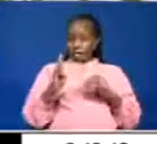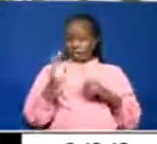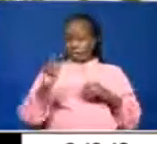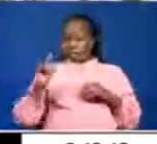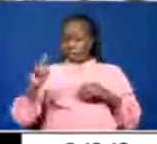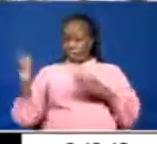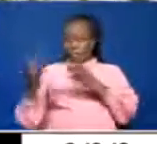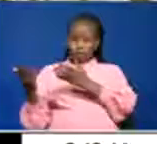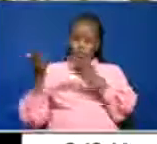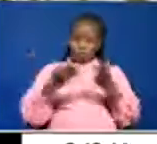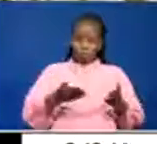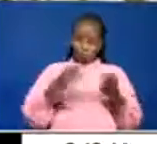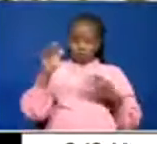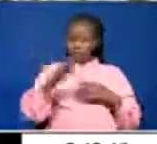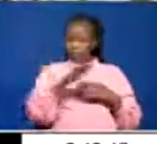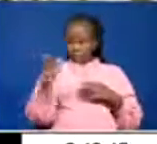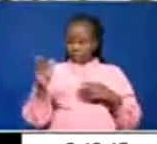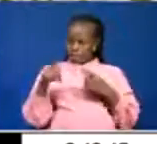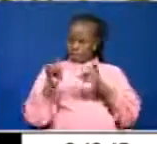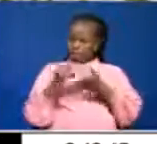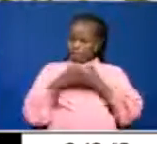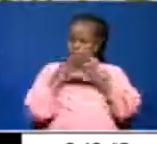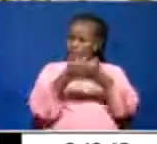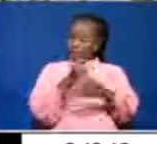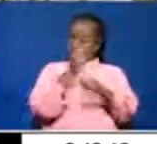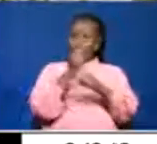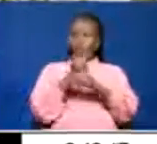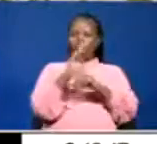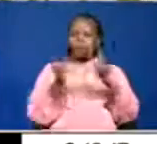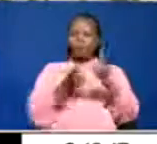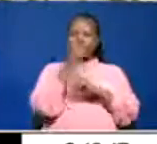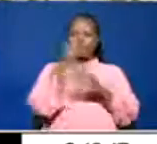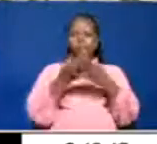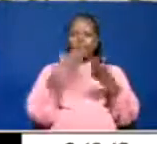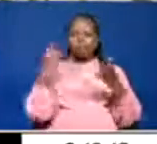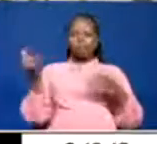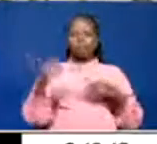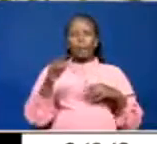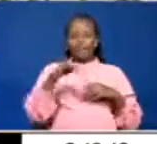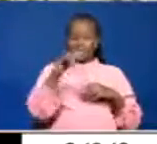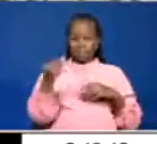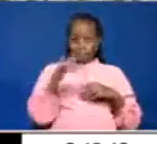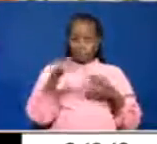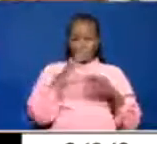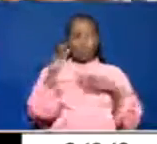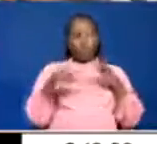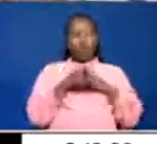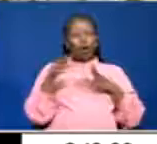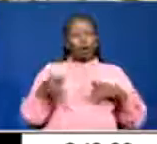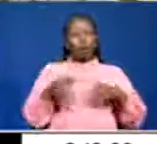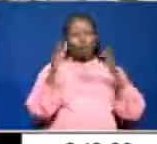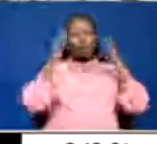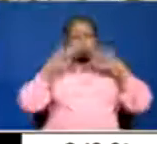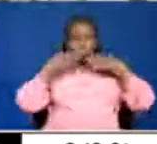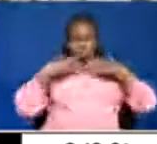mtusaidie ndio hiyo kazi ianze kabla ya Januari tuweze kukamilisha hizi barabara, hata kama itachukua muda